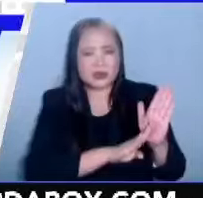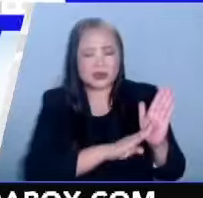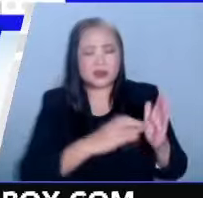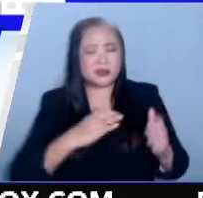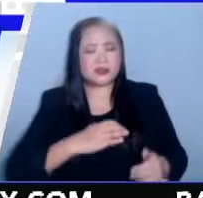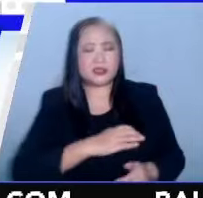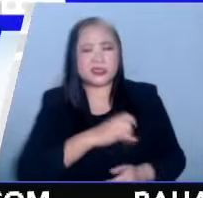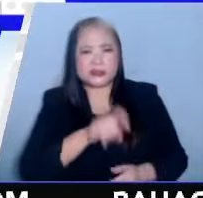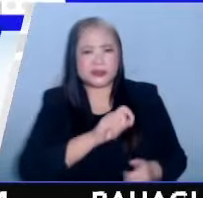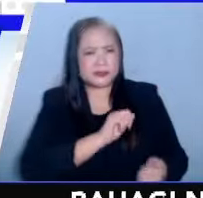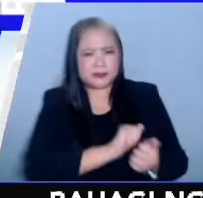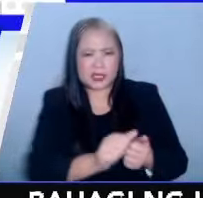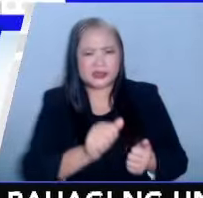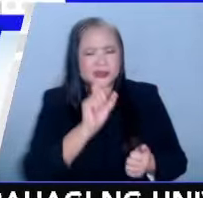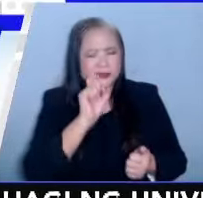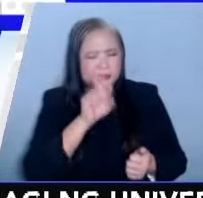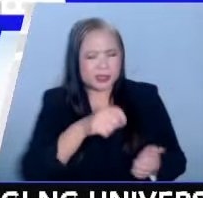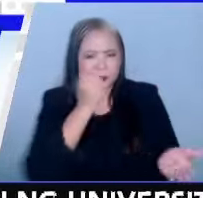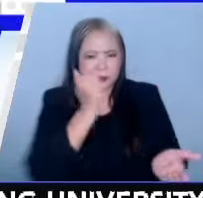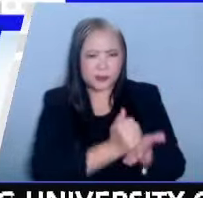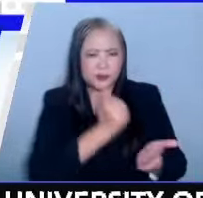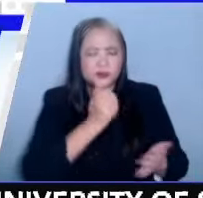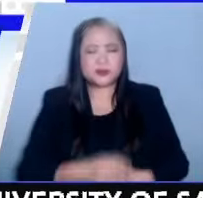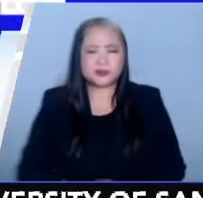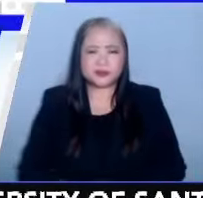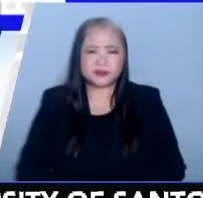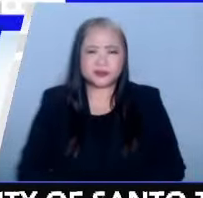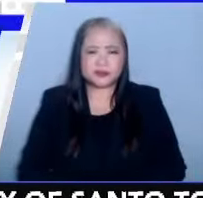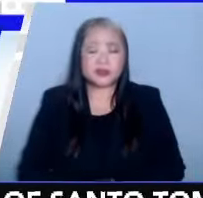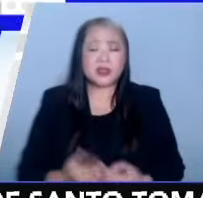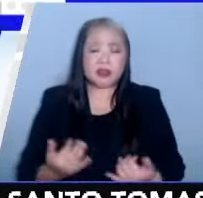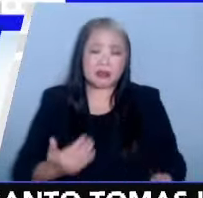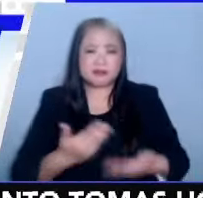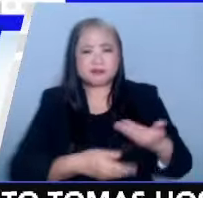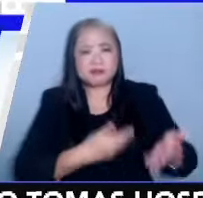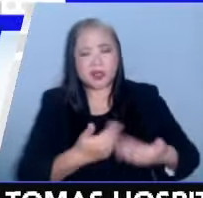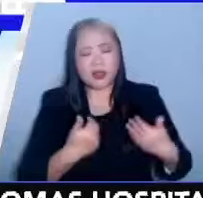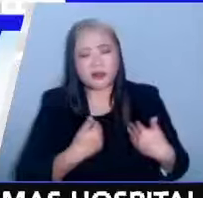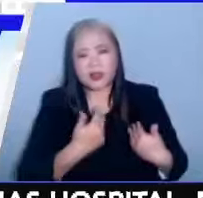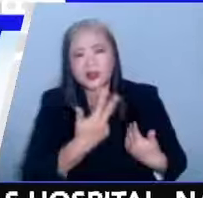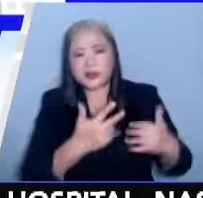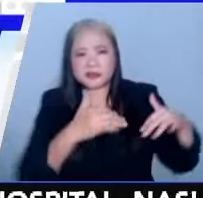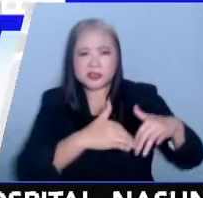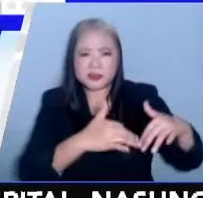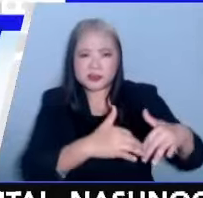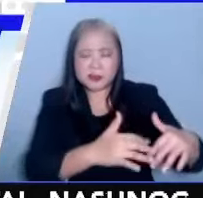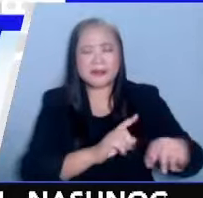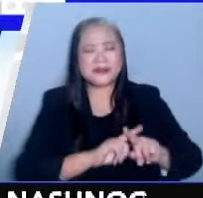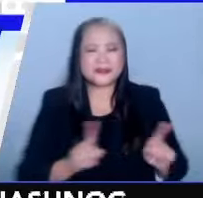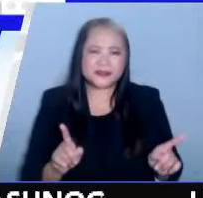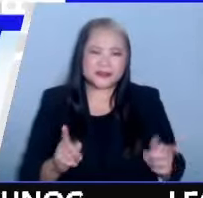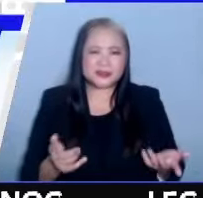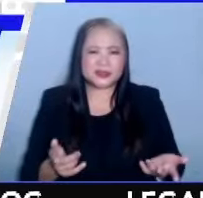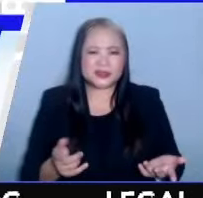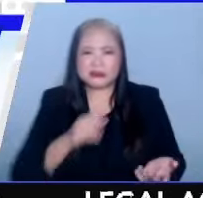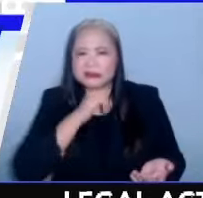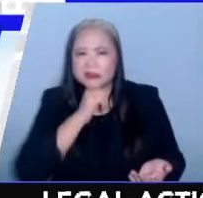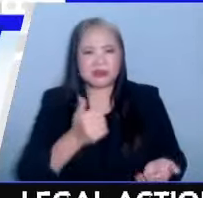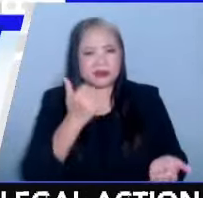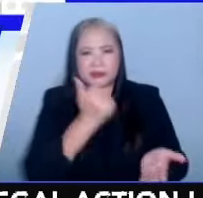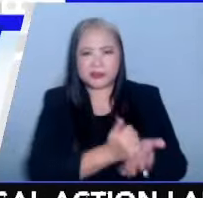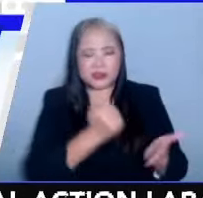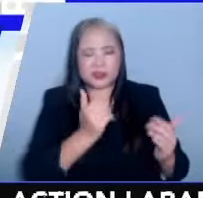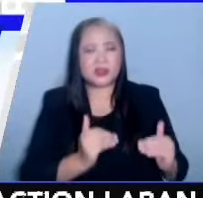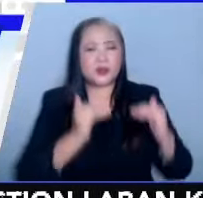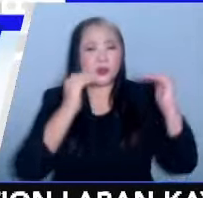yan unfortunately yun nga po gumagalaw naman po Nagkaroon kami ng tatlong hearing diyan Okay unfortunately hindi pa naaprovan on committee level still